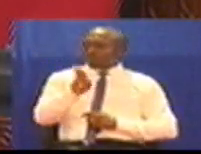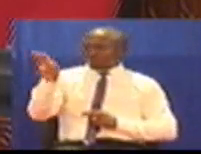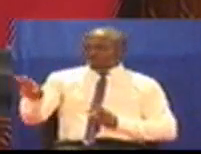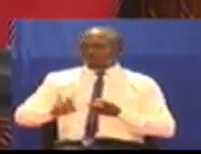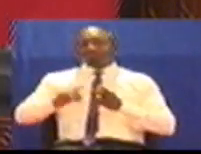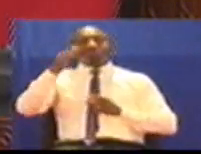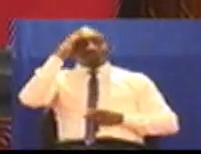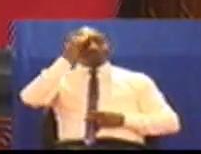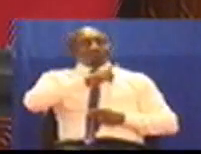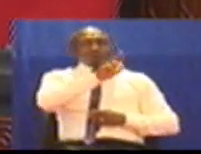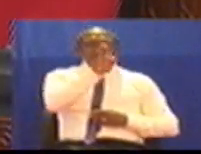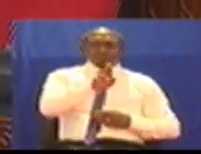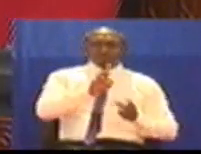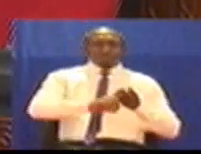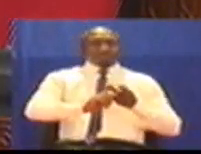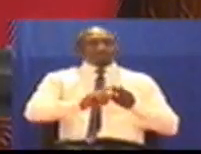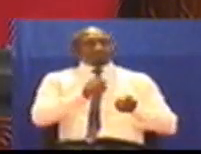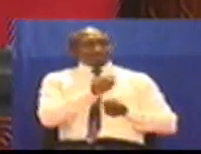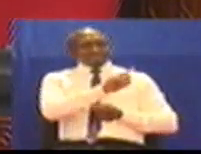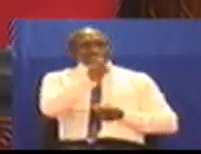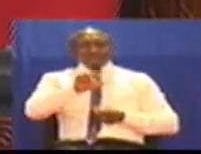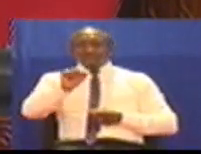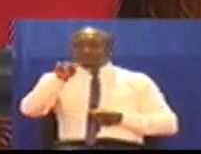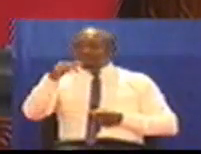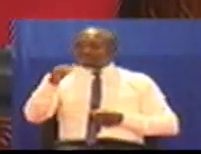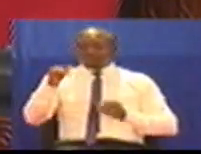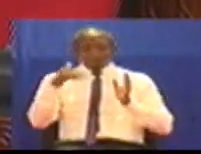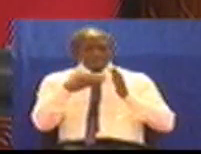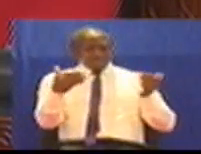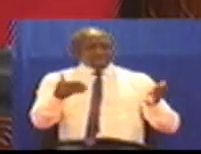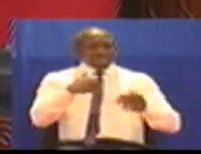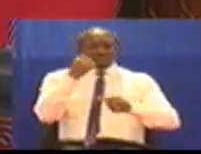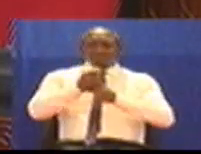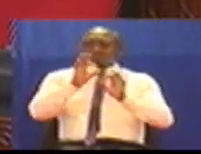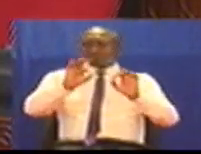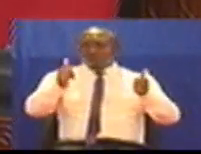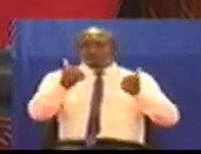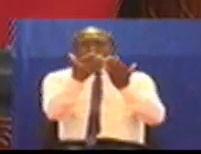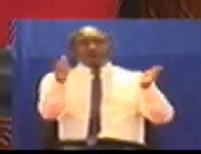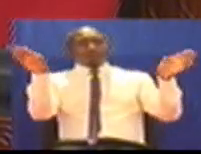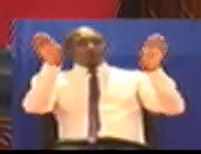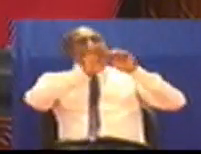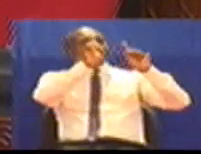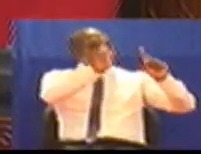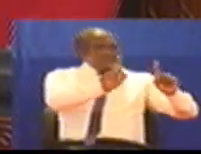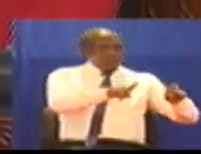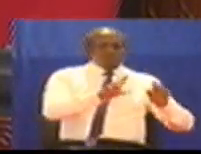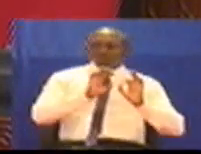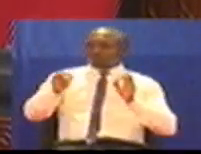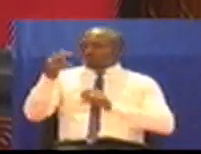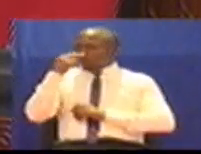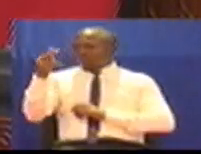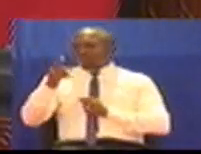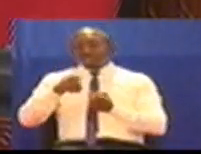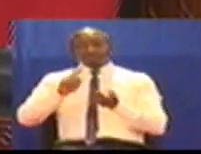halmashauri mpaka ziko zahanati mpaka leo hatujafanya vizuri na kuna maboma. Kwa hiyo ni vizuri tukaziangalia zile za